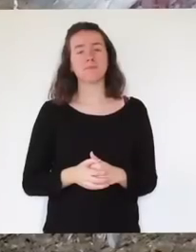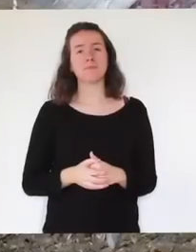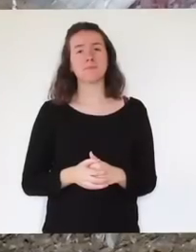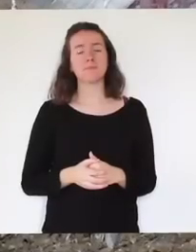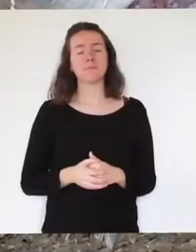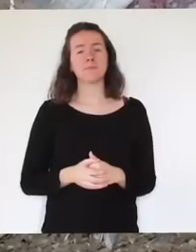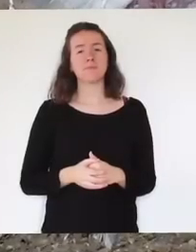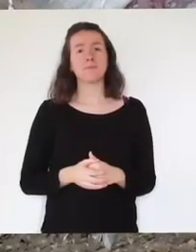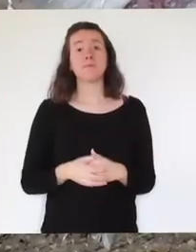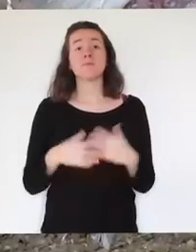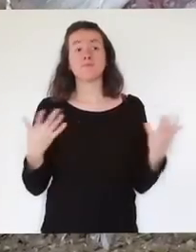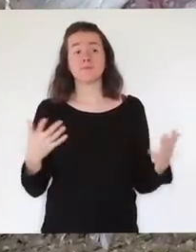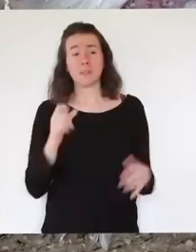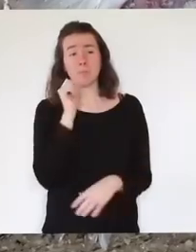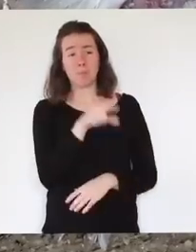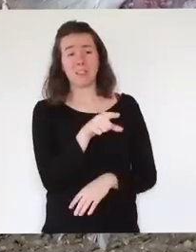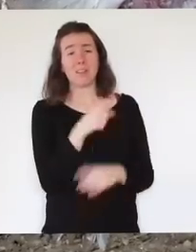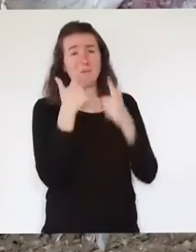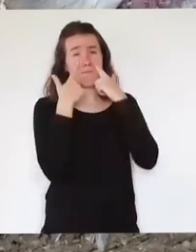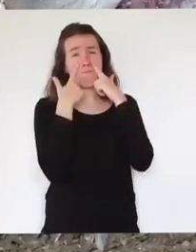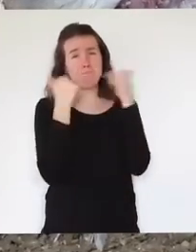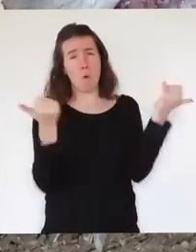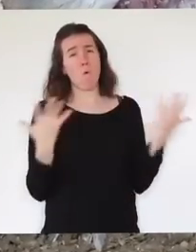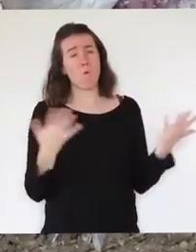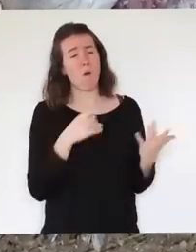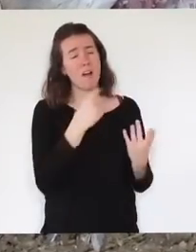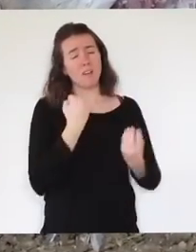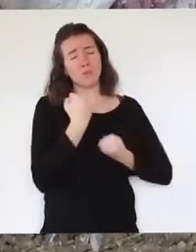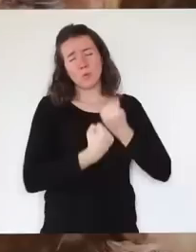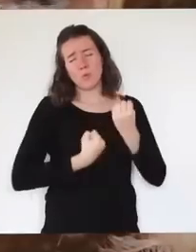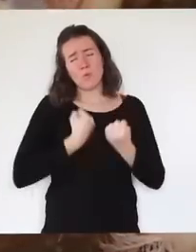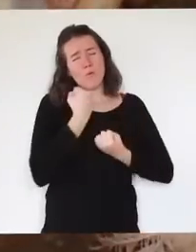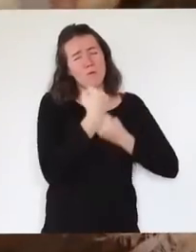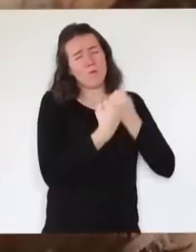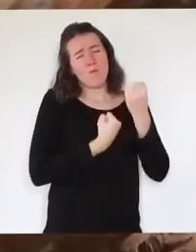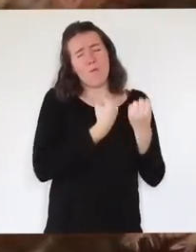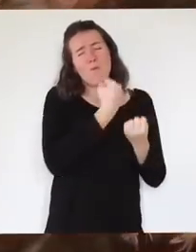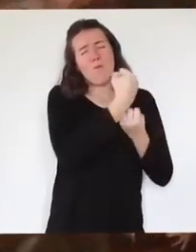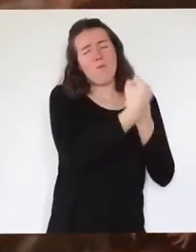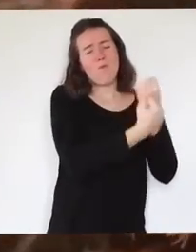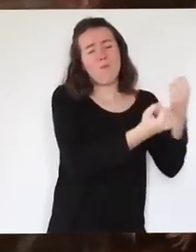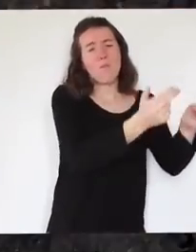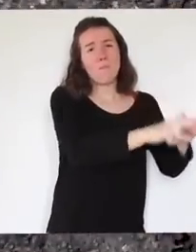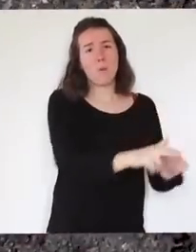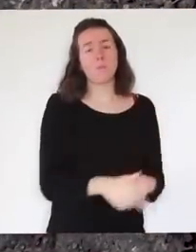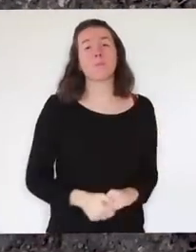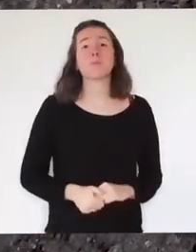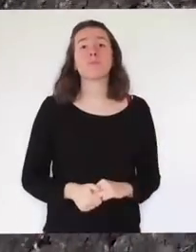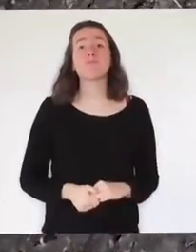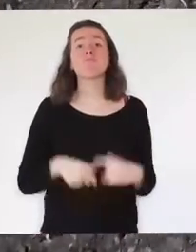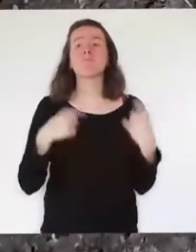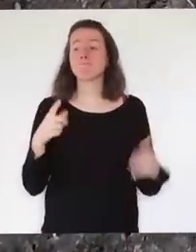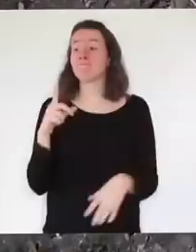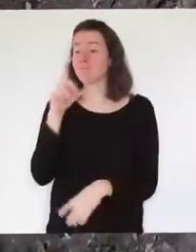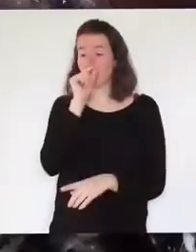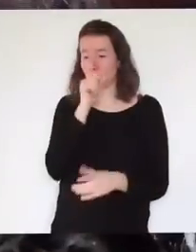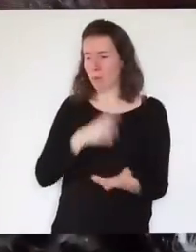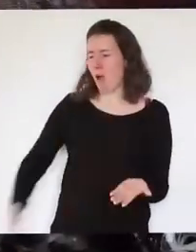Celui-ci a vraisemblablement beaucoup souffert avant de mourir. Les poulets sont alors ramassés et envoyés à